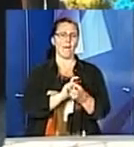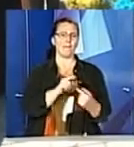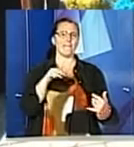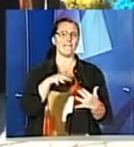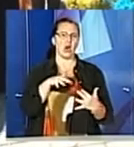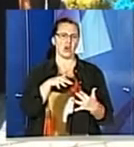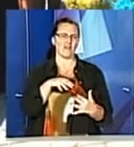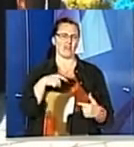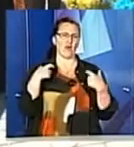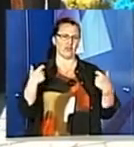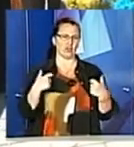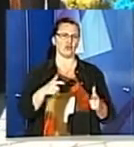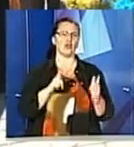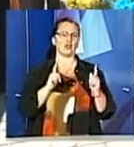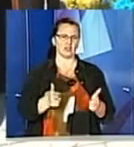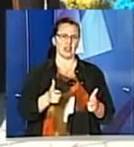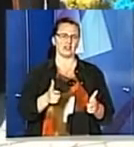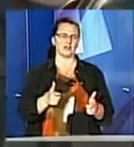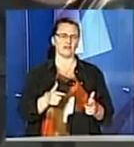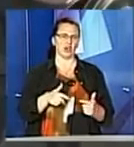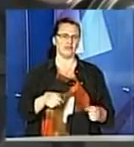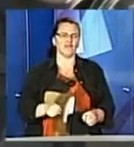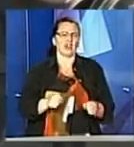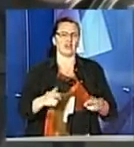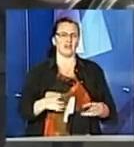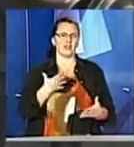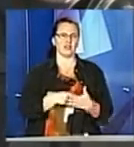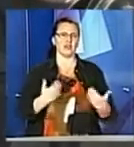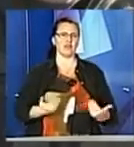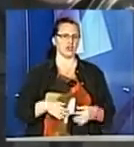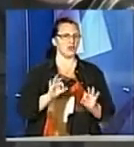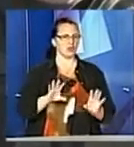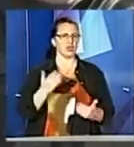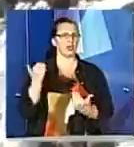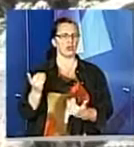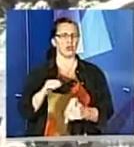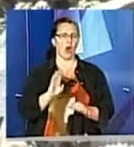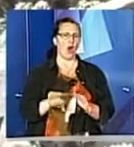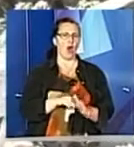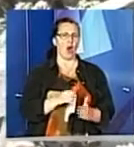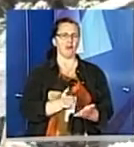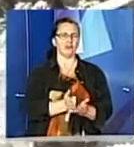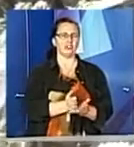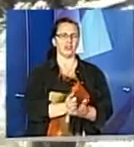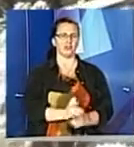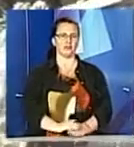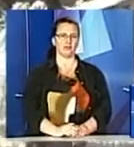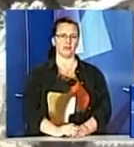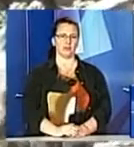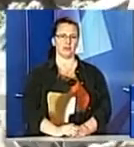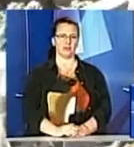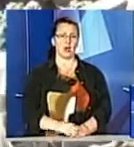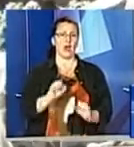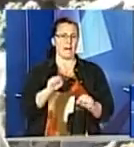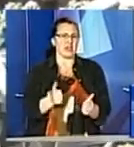був ризикувати власним життям, розповідають про військовика його підлеглі. Він, якщо треба було, він особисто міг лягти